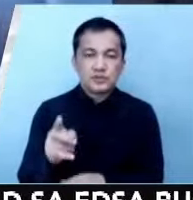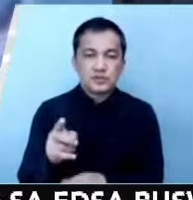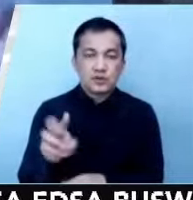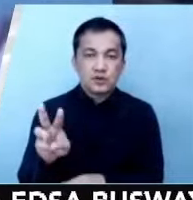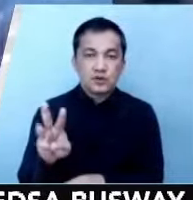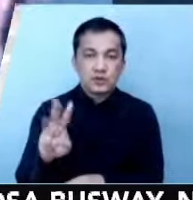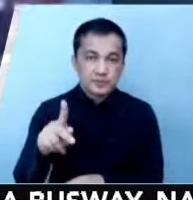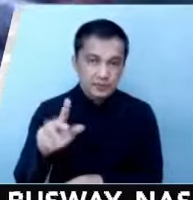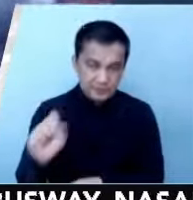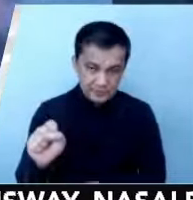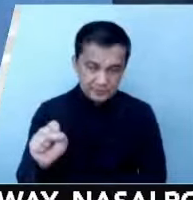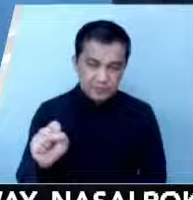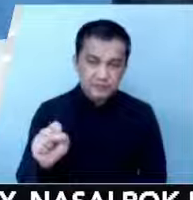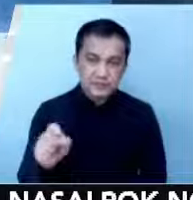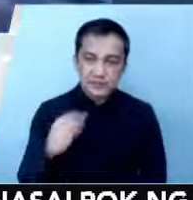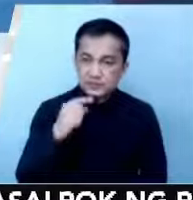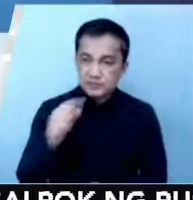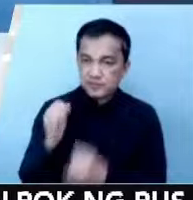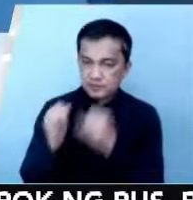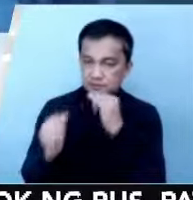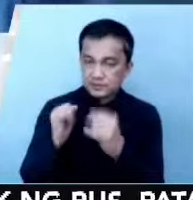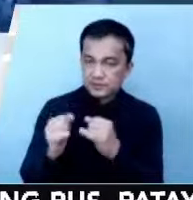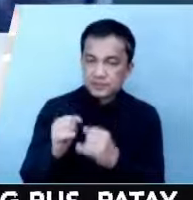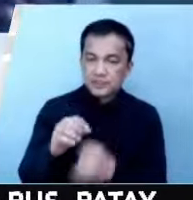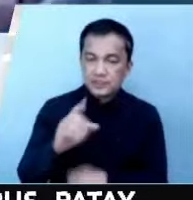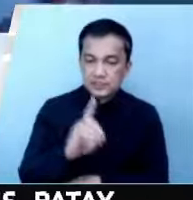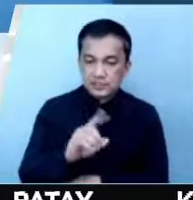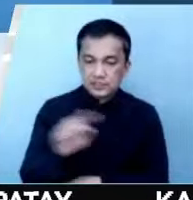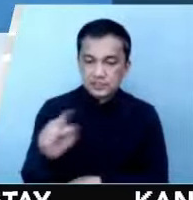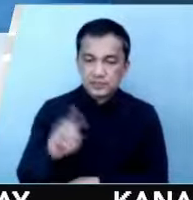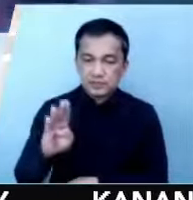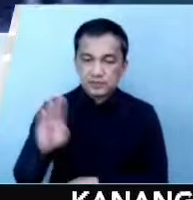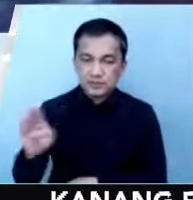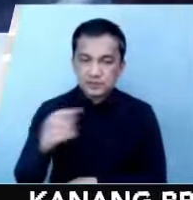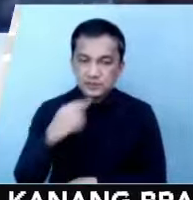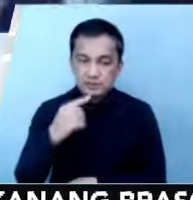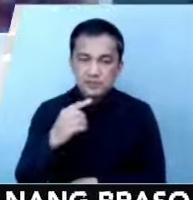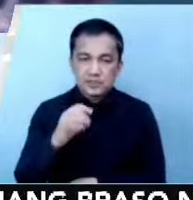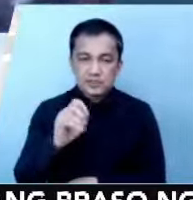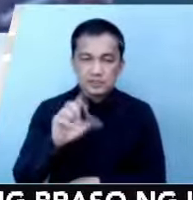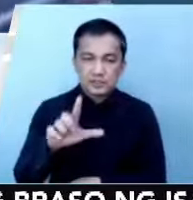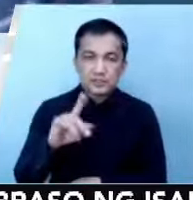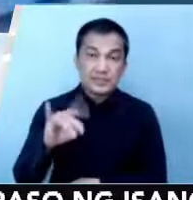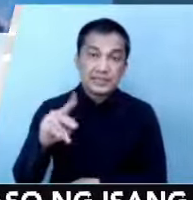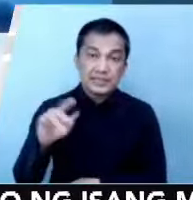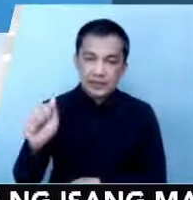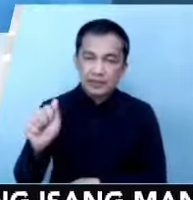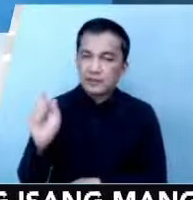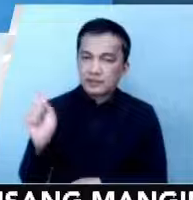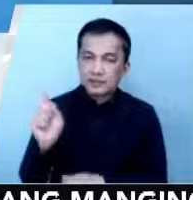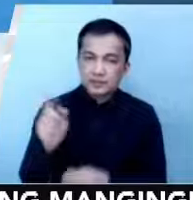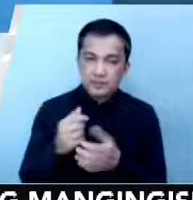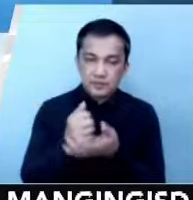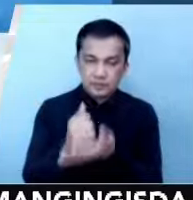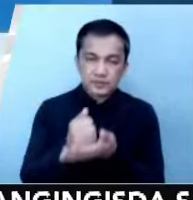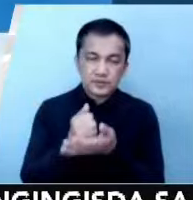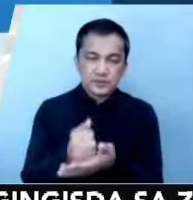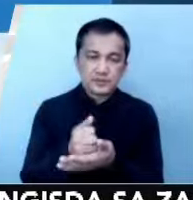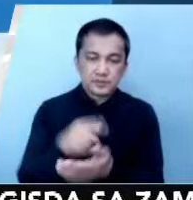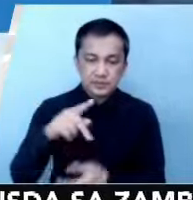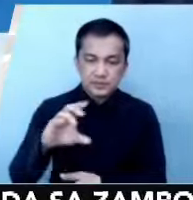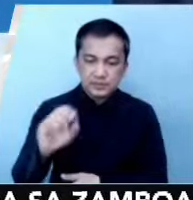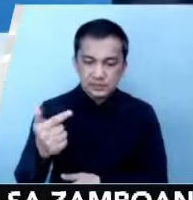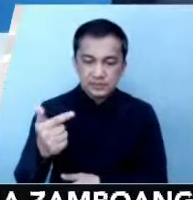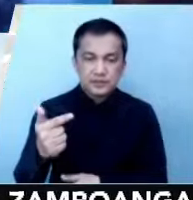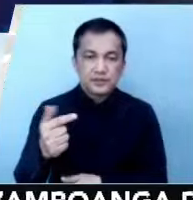sa DZBB, sinabi ni AFP spokesperson Colonel Francel Margaret Padilla na makikipagtulungan sila sa Philippine Coast Guard at Bureau of